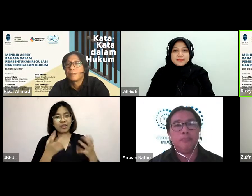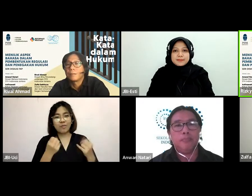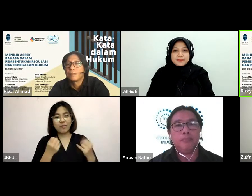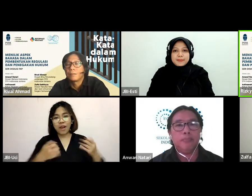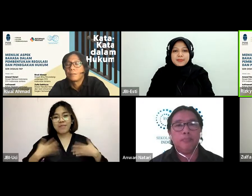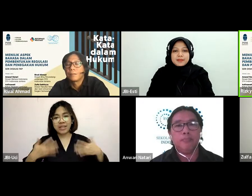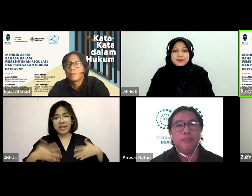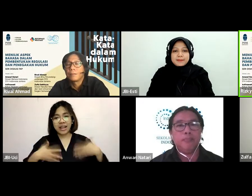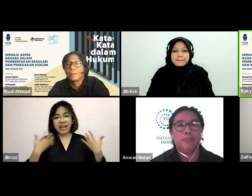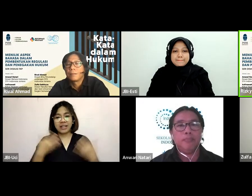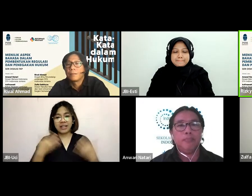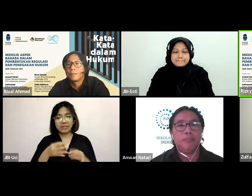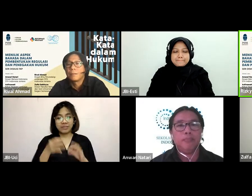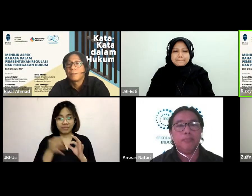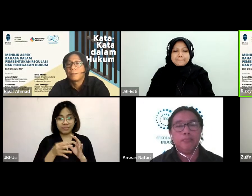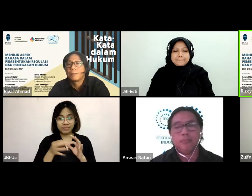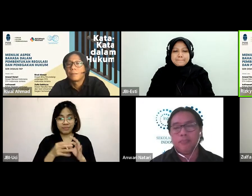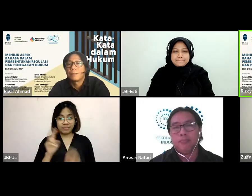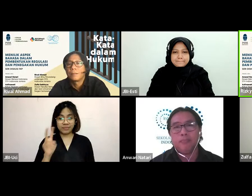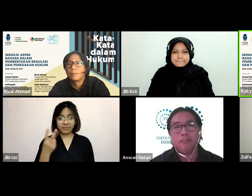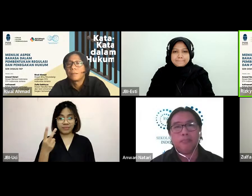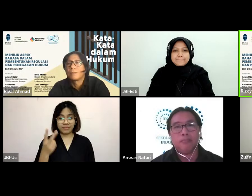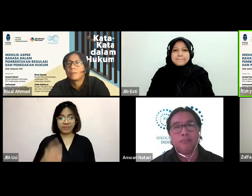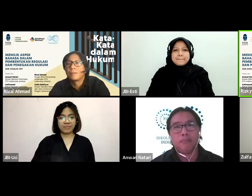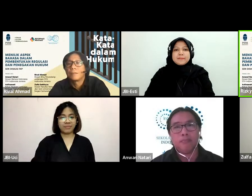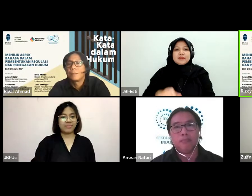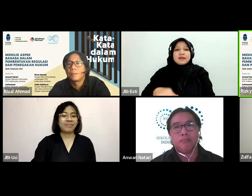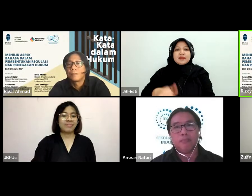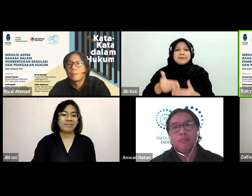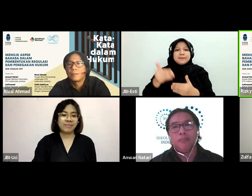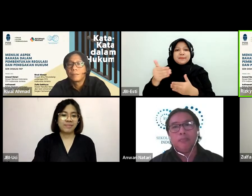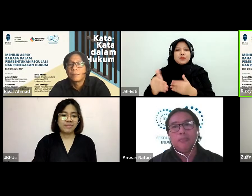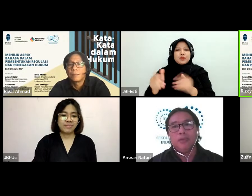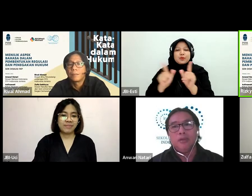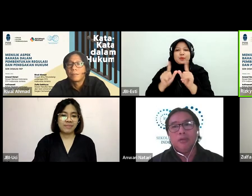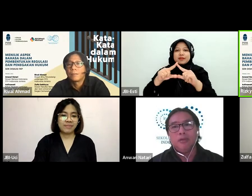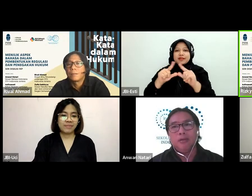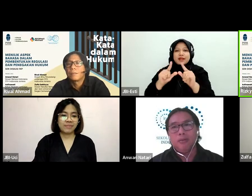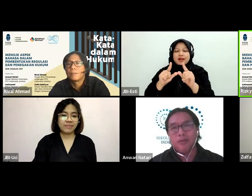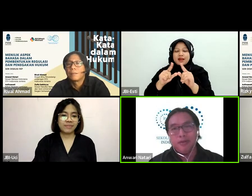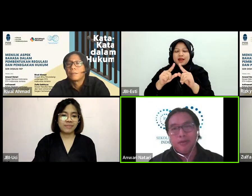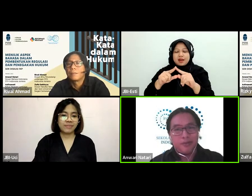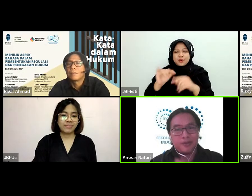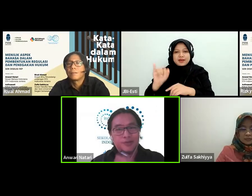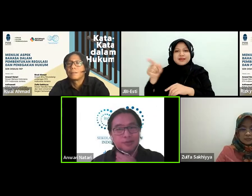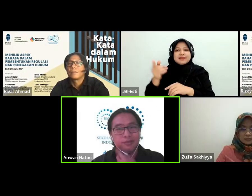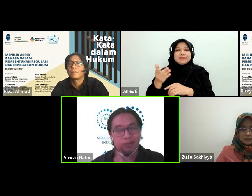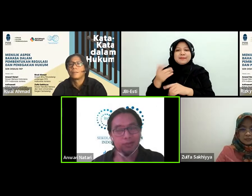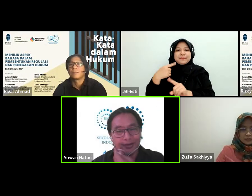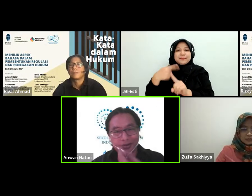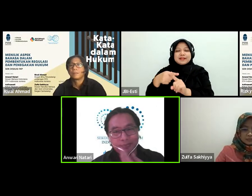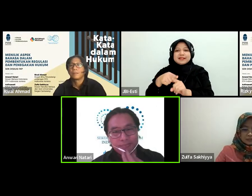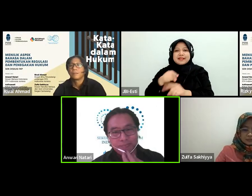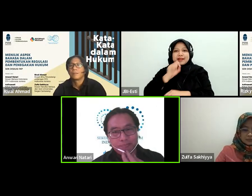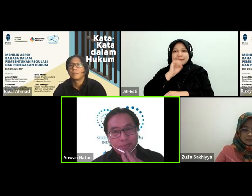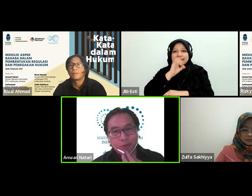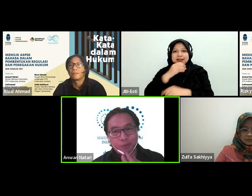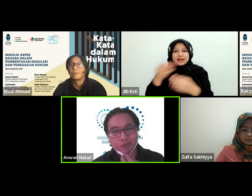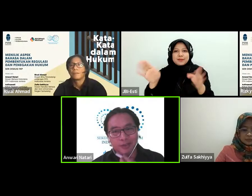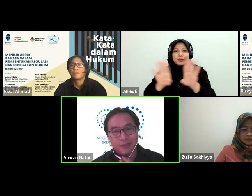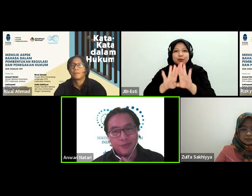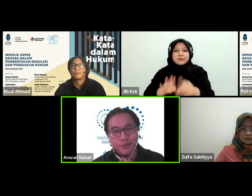langsung saya lanjut ke masa way sekaligus kata penutup Silahkan Mas Oke terima kasih